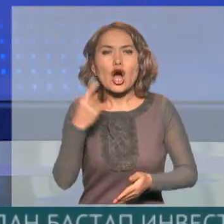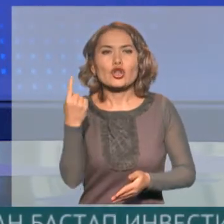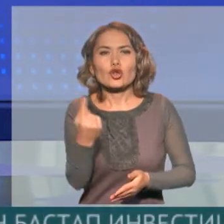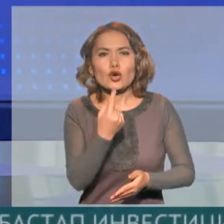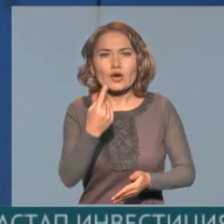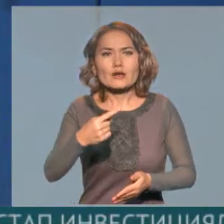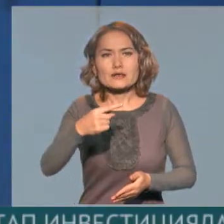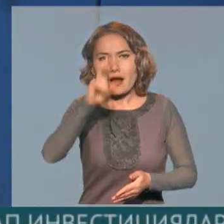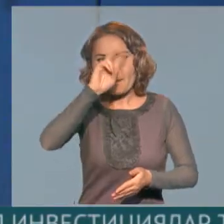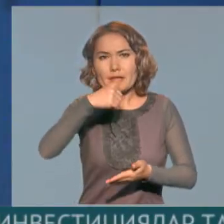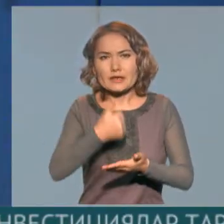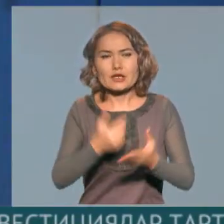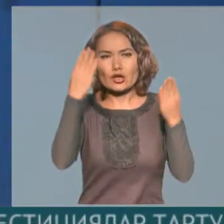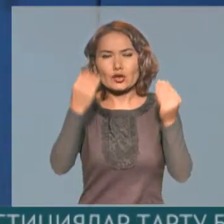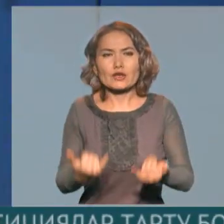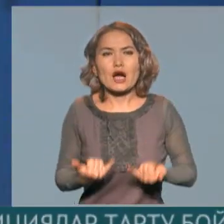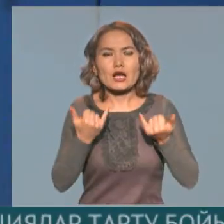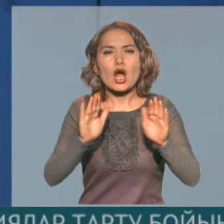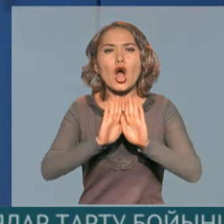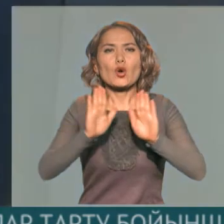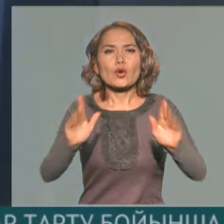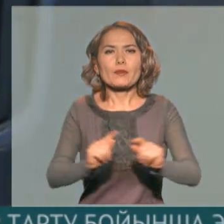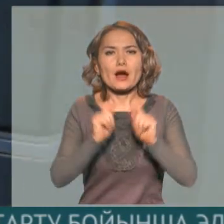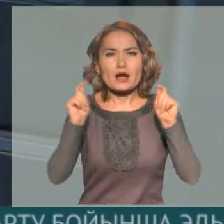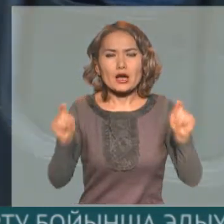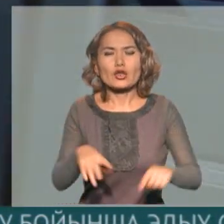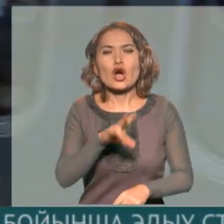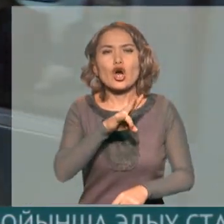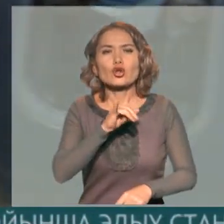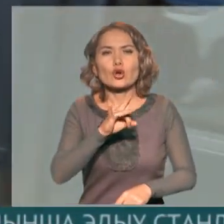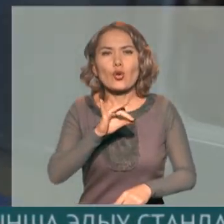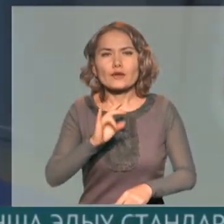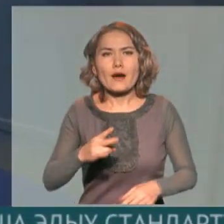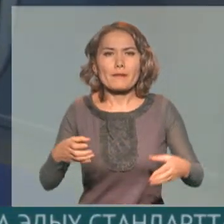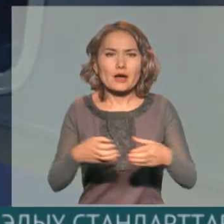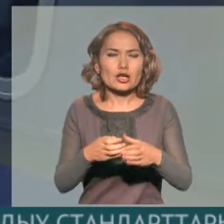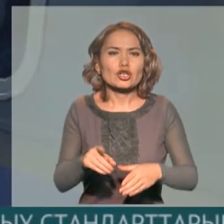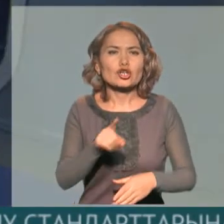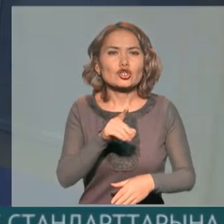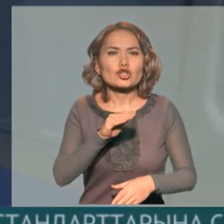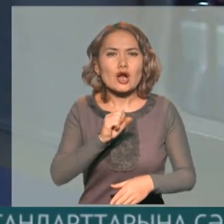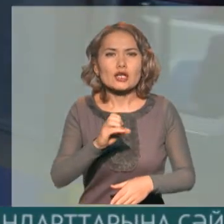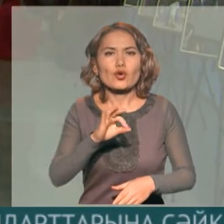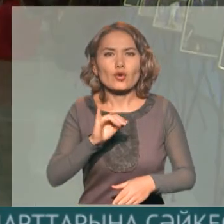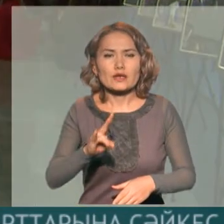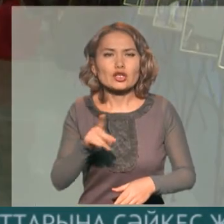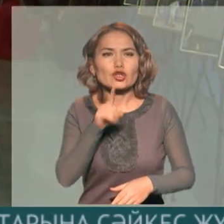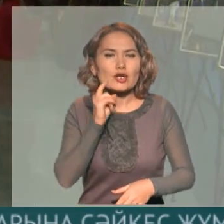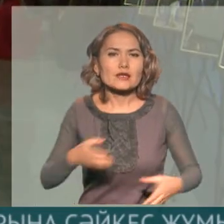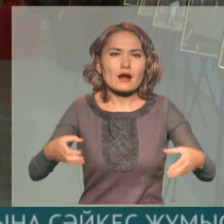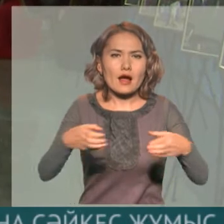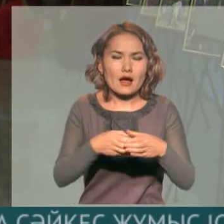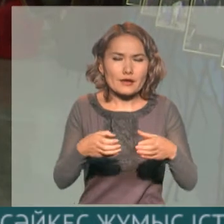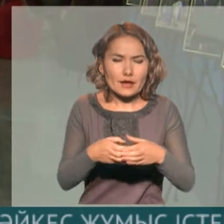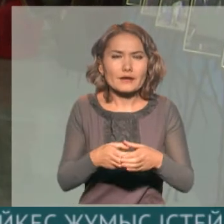күніне арналған көрме ашылды. Мәдени танымдық шараны Нұр Отан партиясы Жас Отан жастар қанатының Алматы қалалық филиалы ұйымдастырып